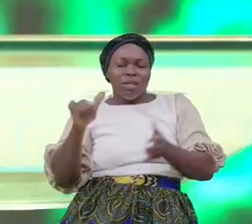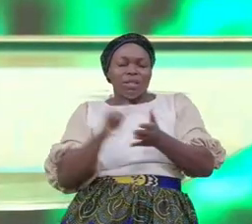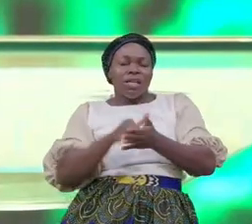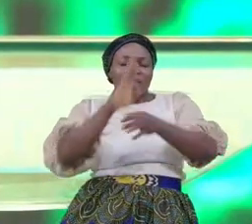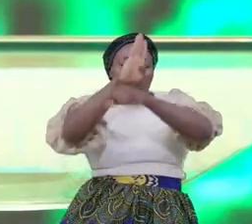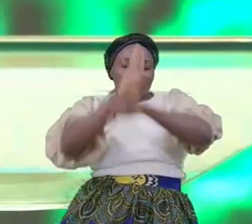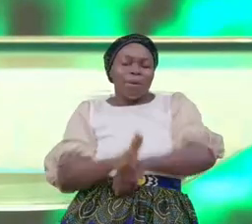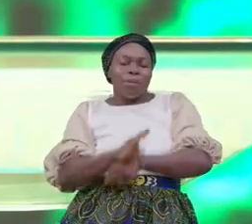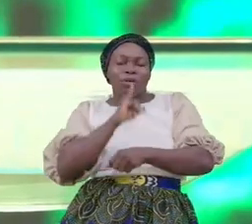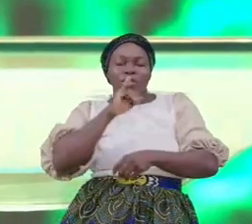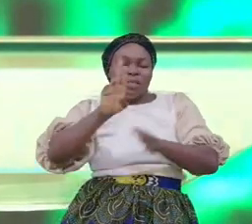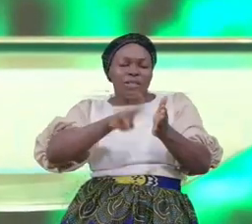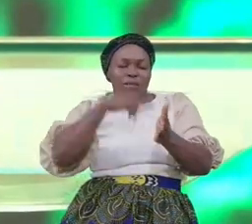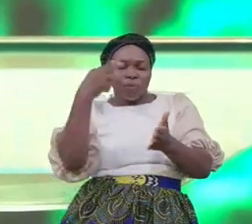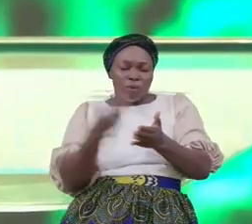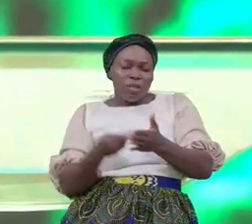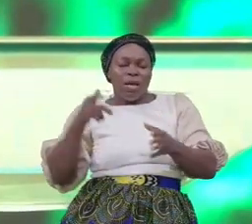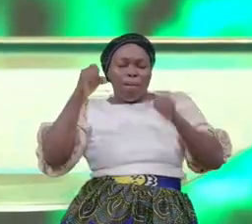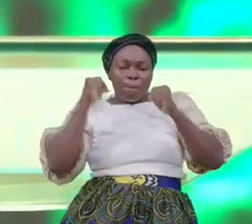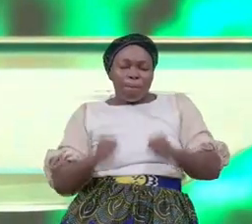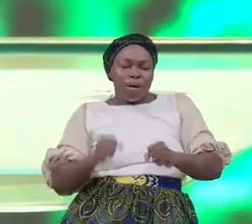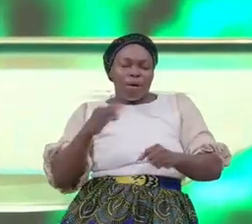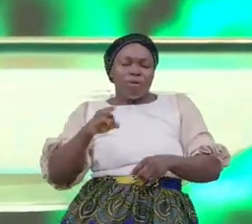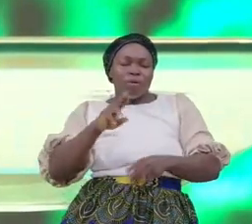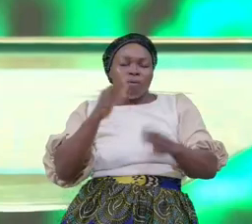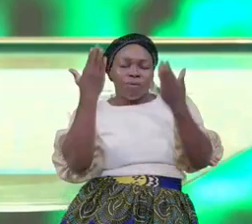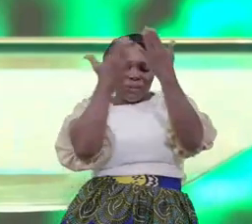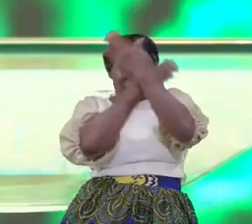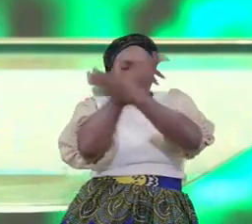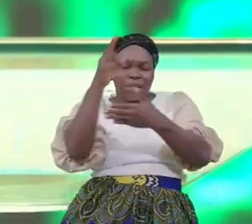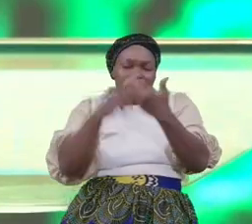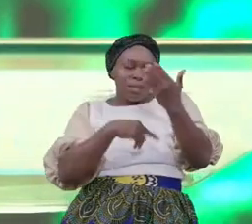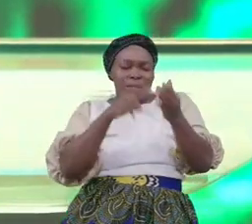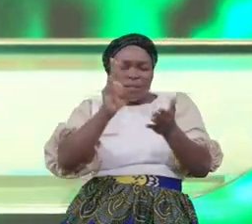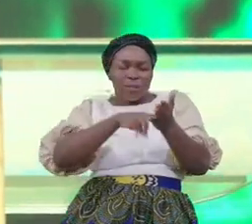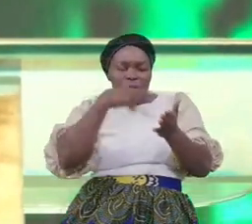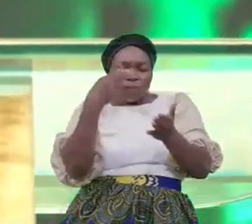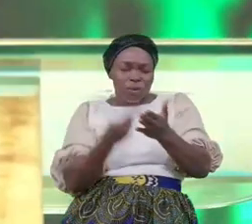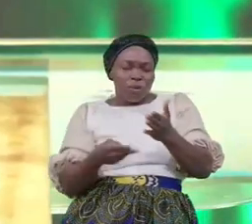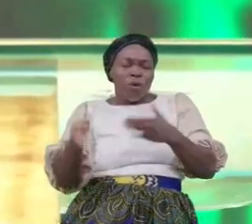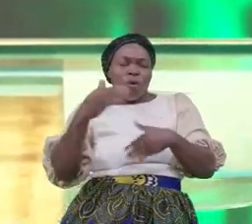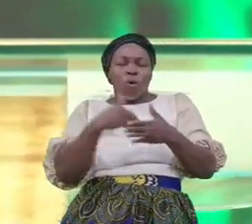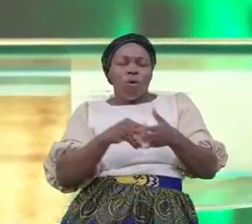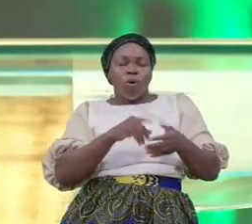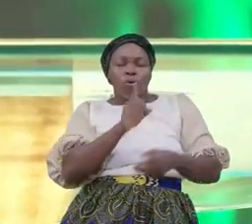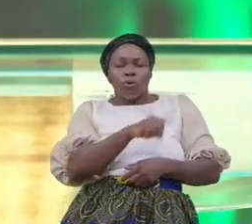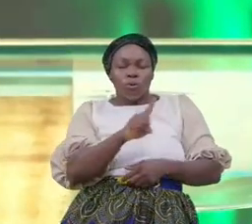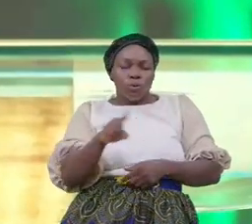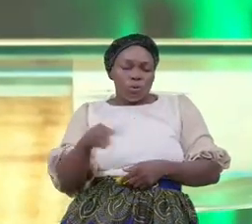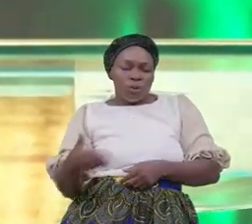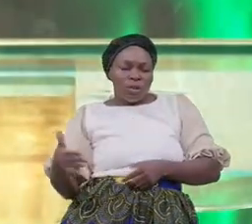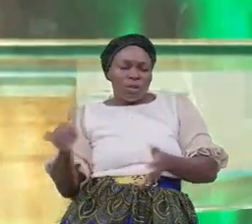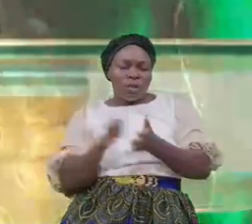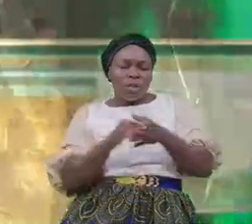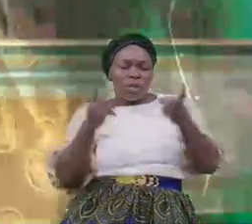Babylone tombe. Les puissants des ténèbres tombent. Toutes ces choses qui étaient contre tes enfants